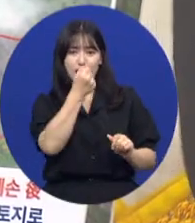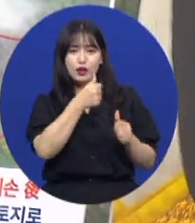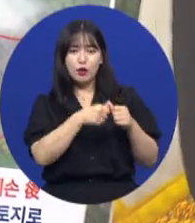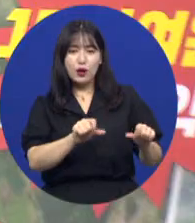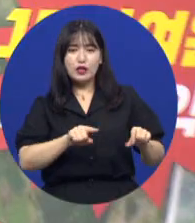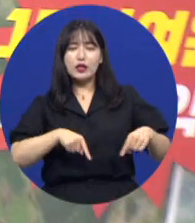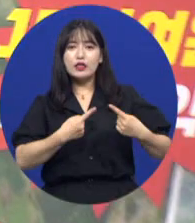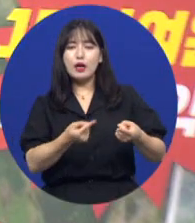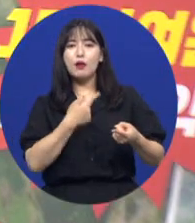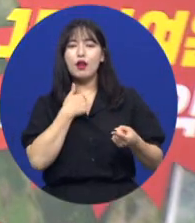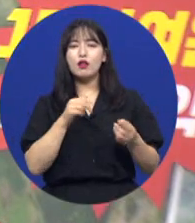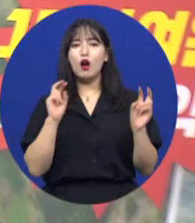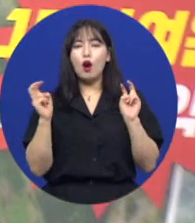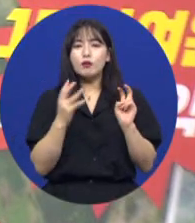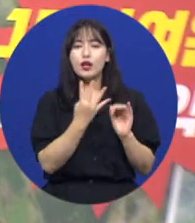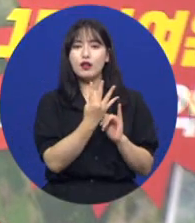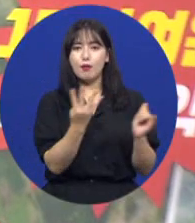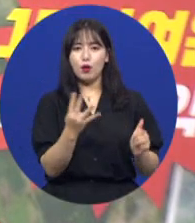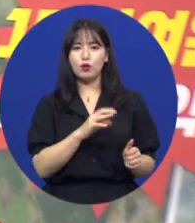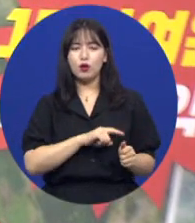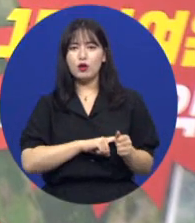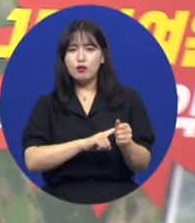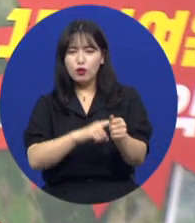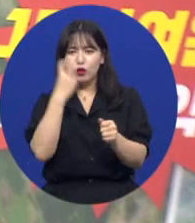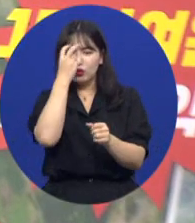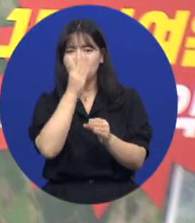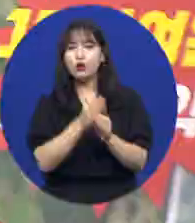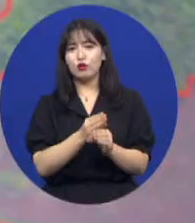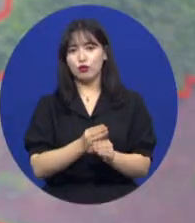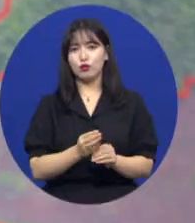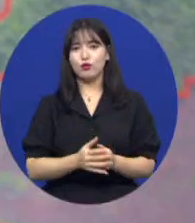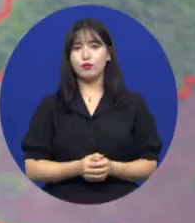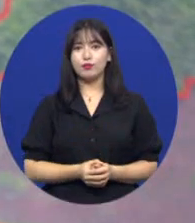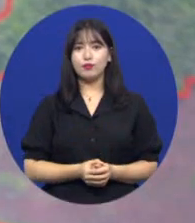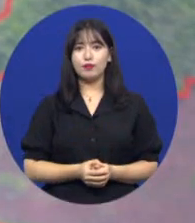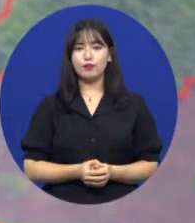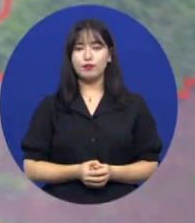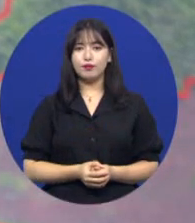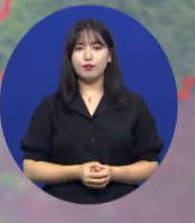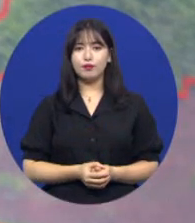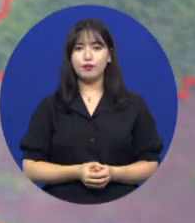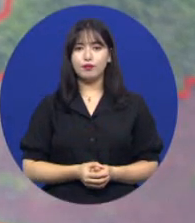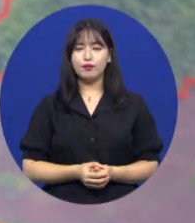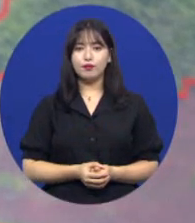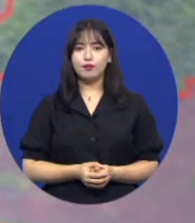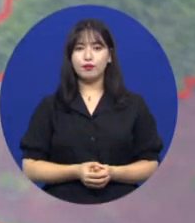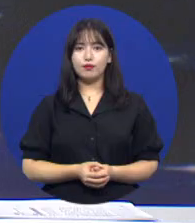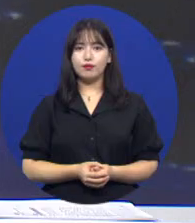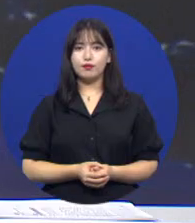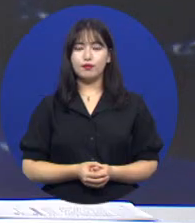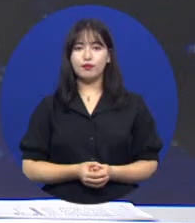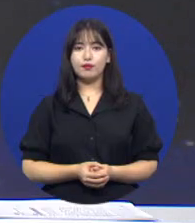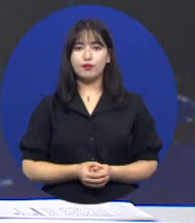작업에 가담한 업자 등 4명도 입건해 조사하고 있습니다 mbc 뉴스 이 따끔 입니다